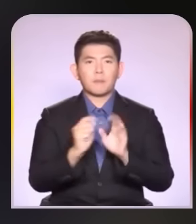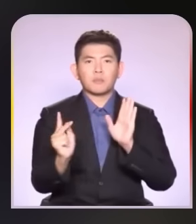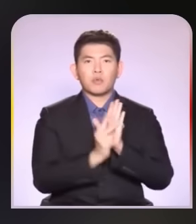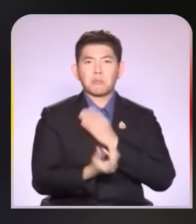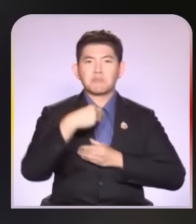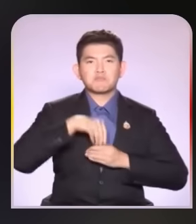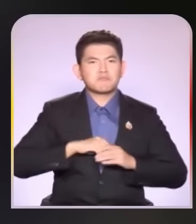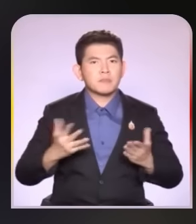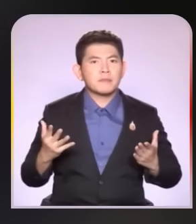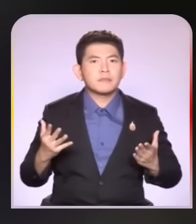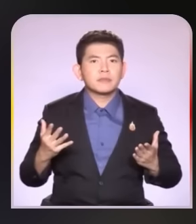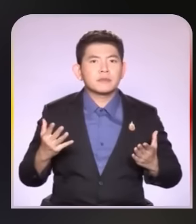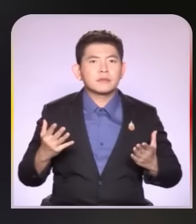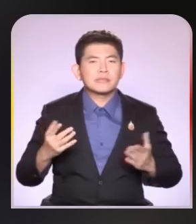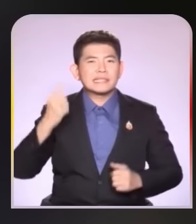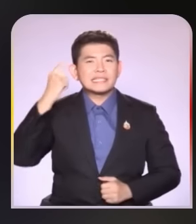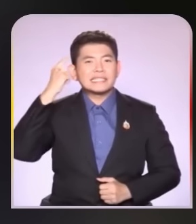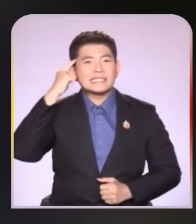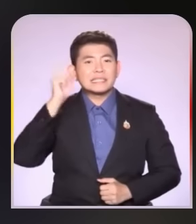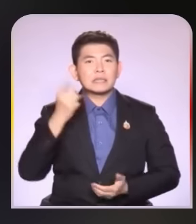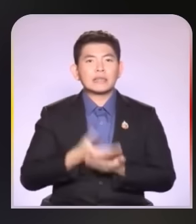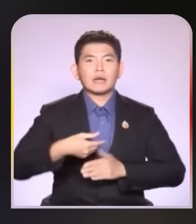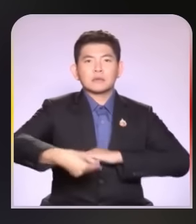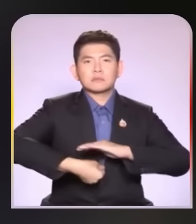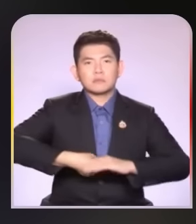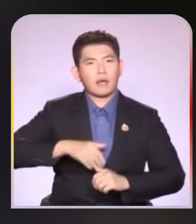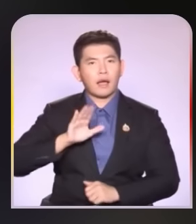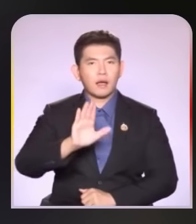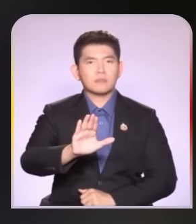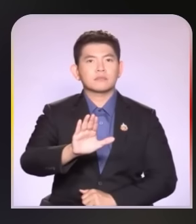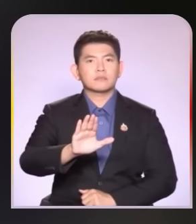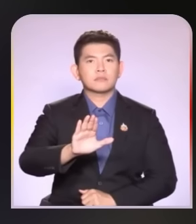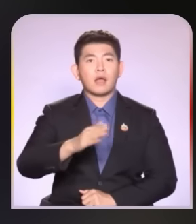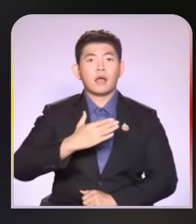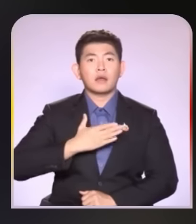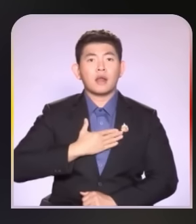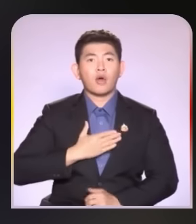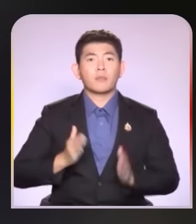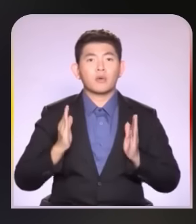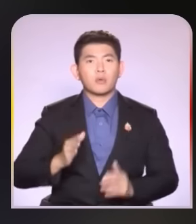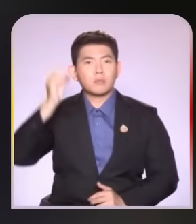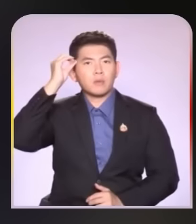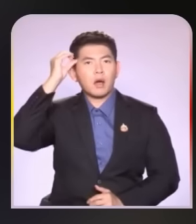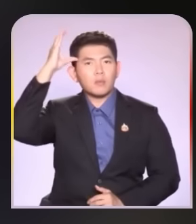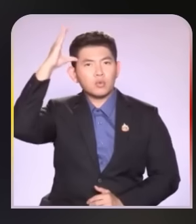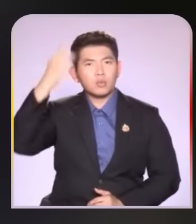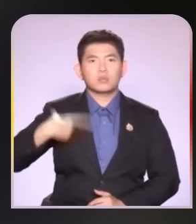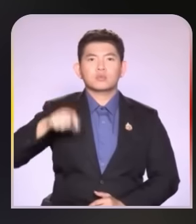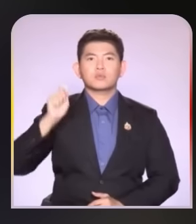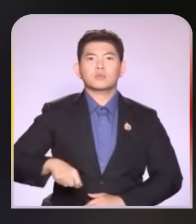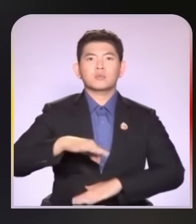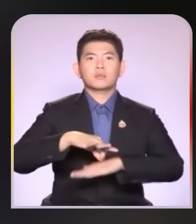เสียผลจงอย่ากินศีลบาตรฆ่าศีลบนเรามันชนชั้นปัญญาตุลาการ